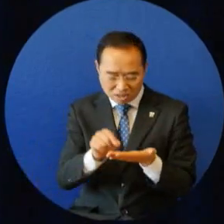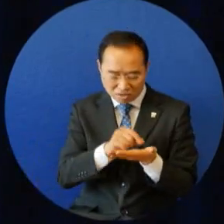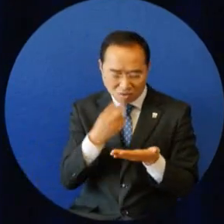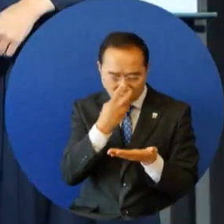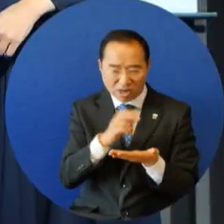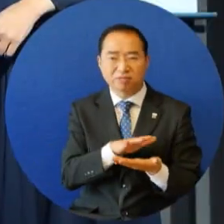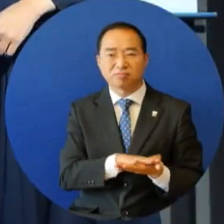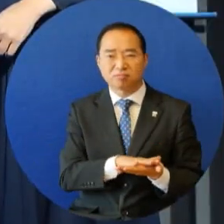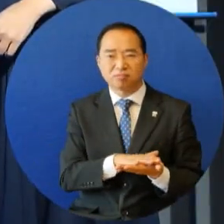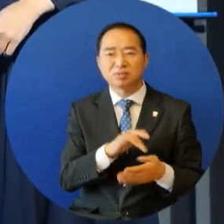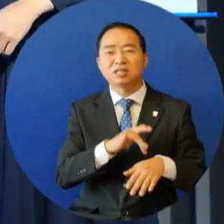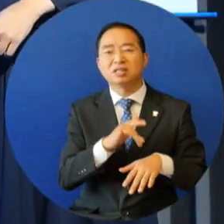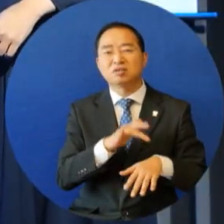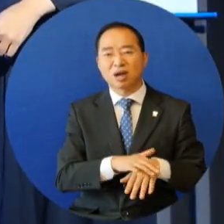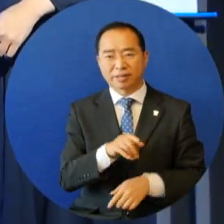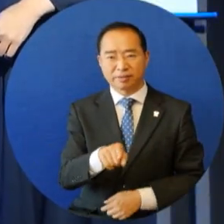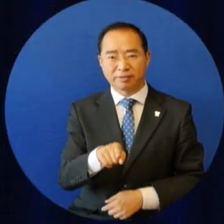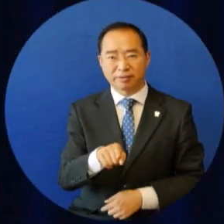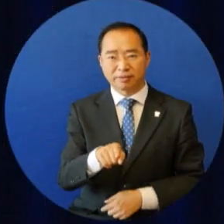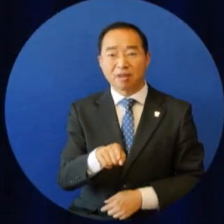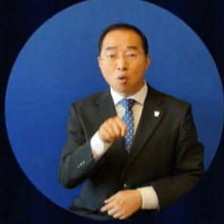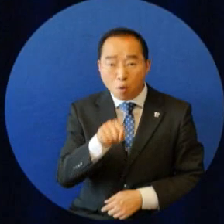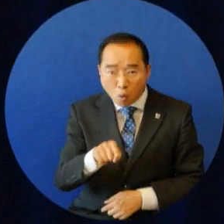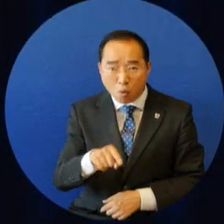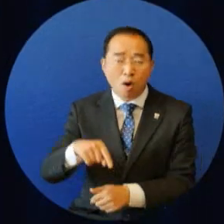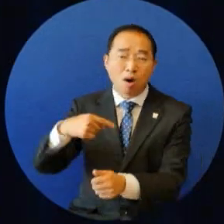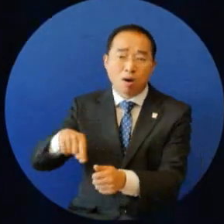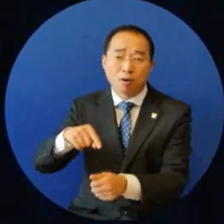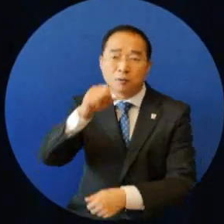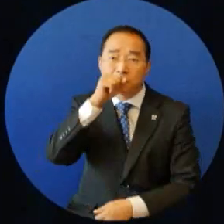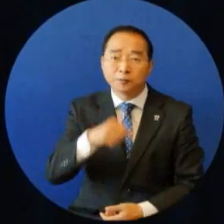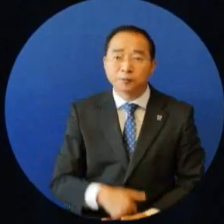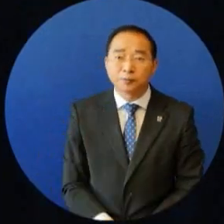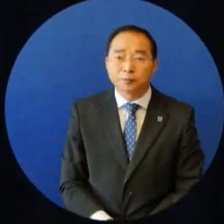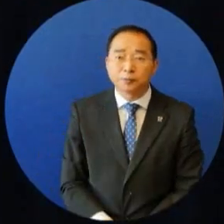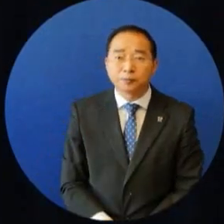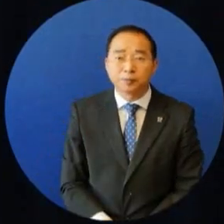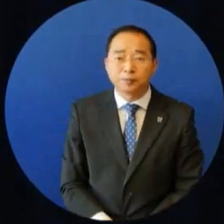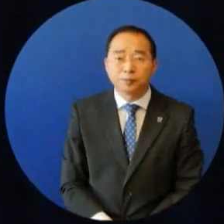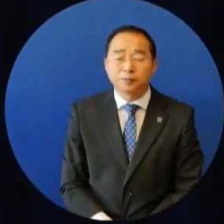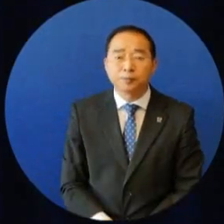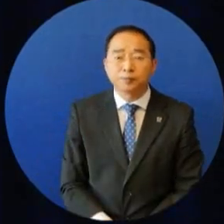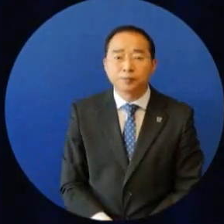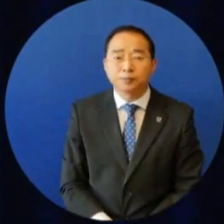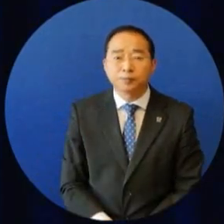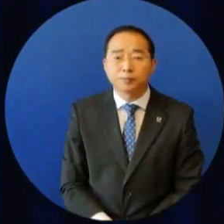관리하는 습관, 그런 방법들을 생활 속에서 가르쳐주는 게 좋을 것 같네요.